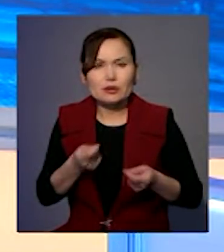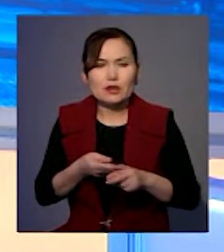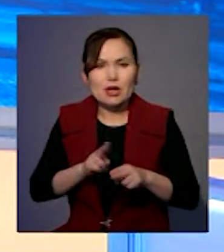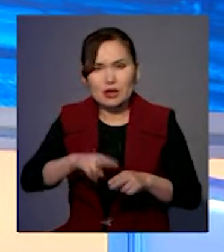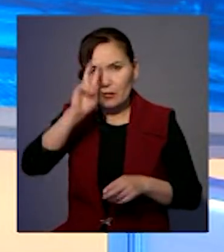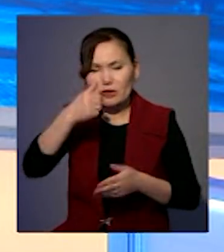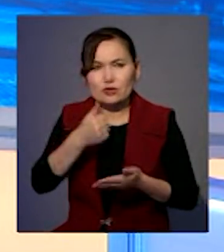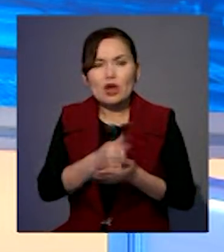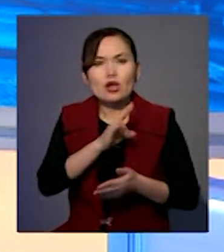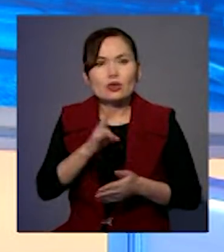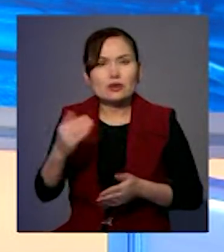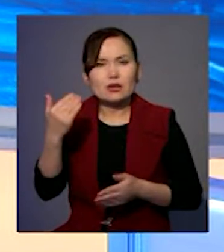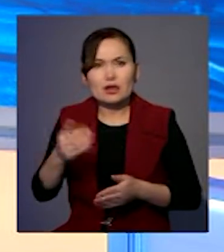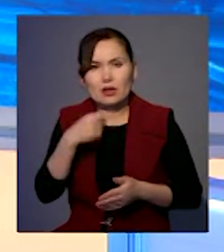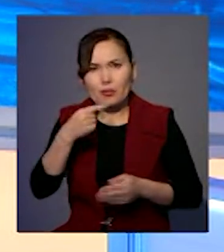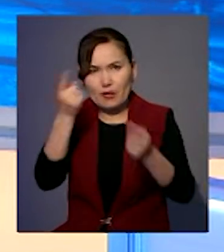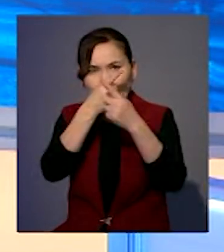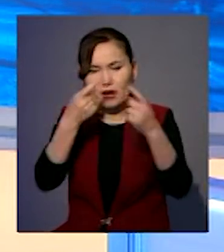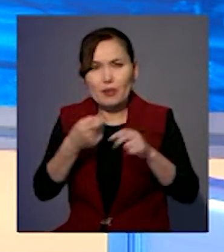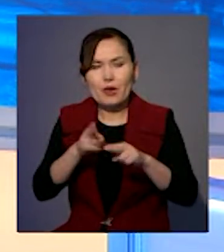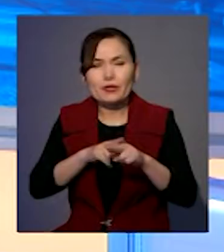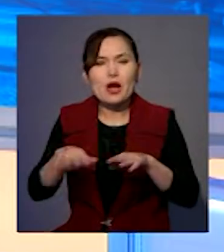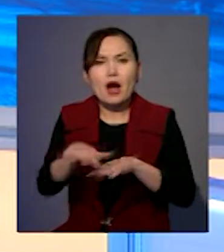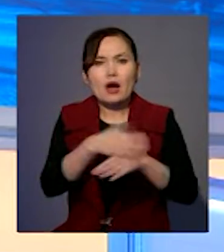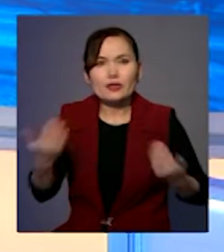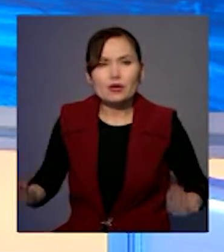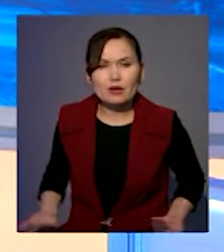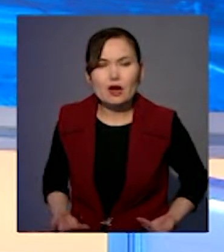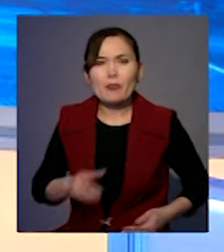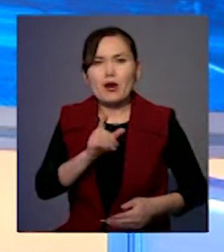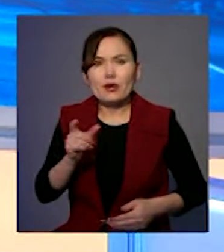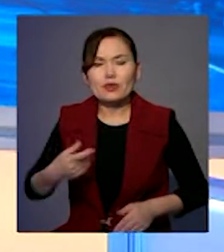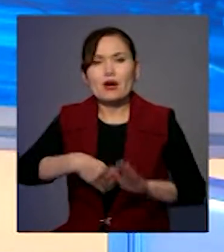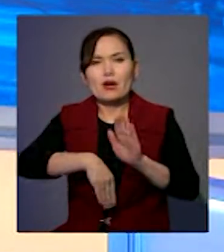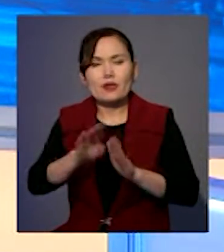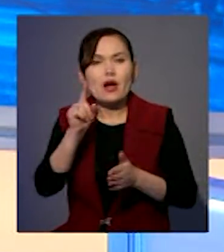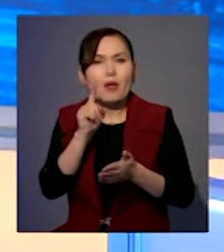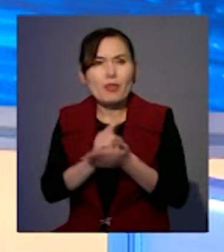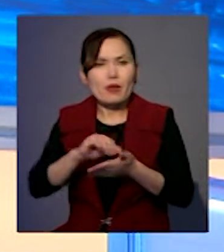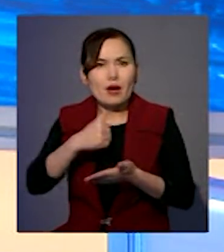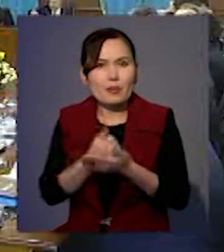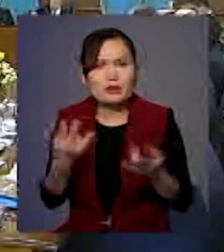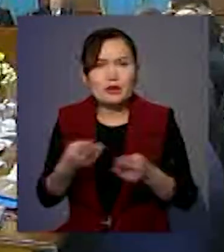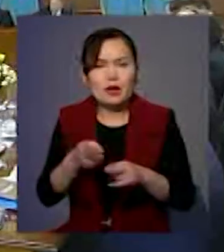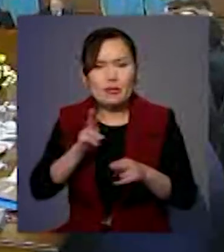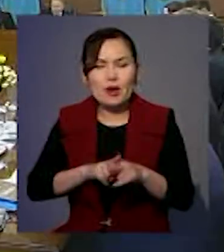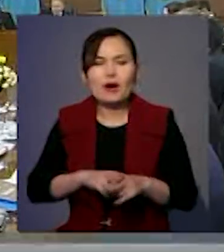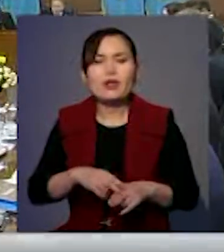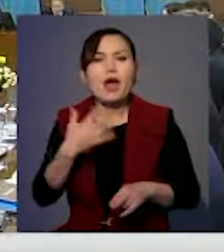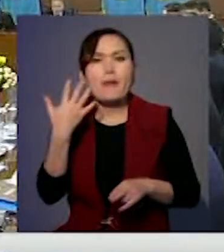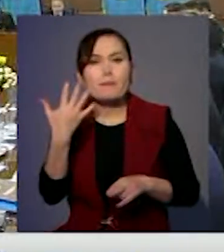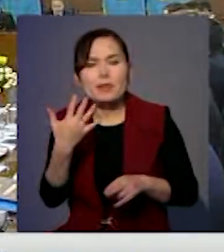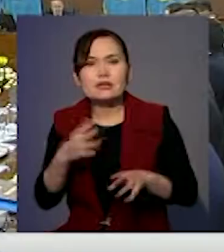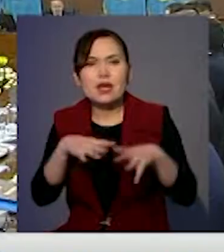кеңейтілген отырысында елбасы осылай деді. Президент халықтың әл-ауқатын арттыру басты міндет екен атап өтті. Ал бес әлеуметтік бастама